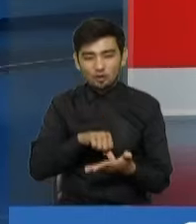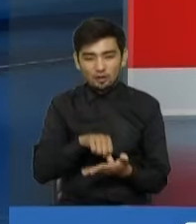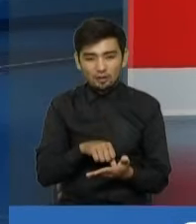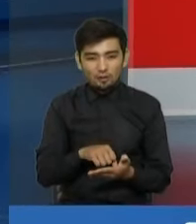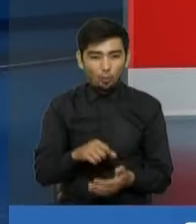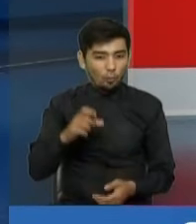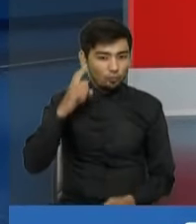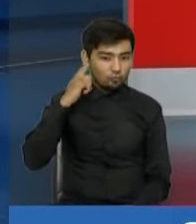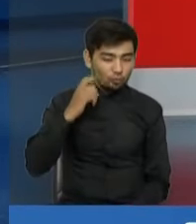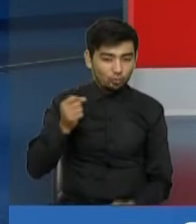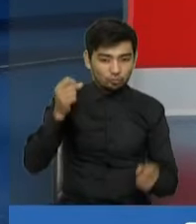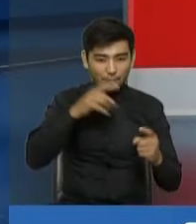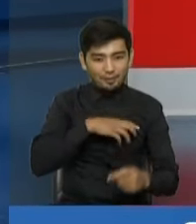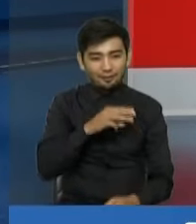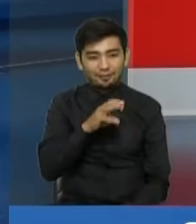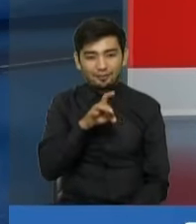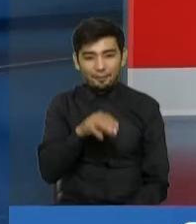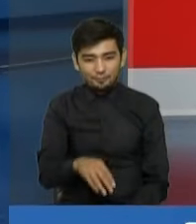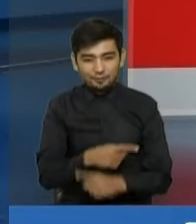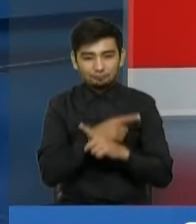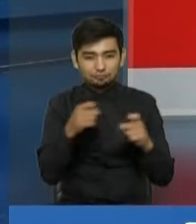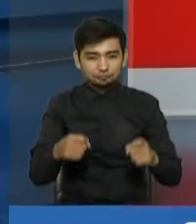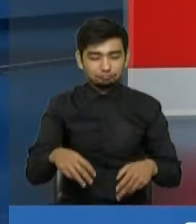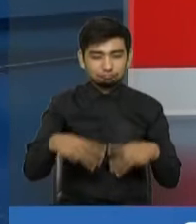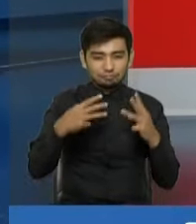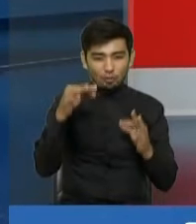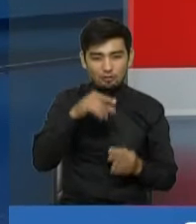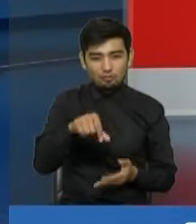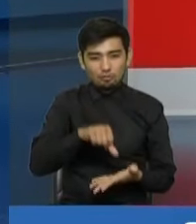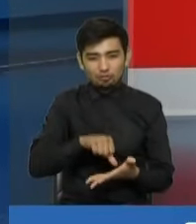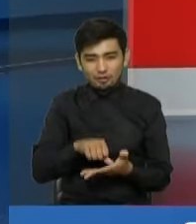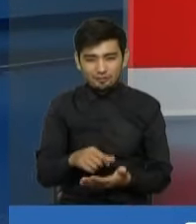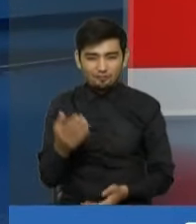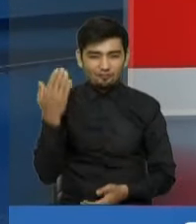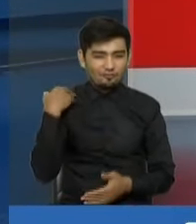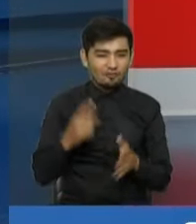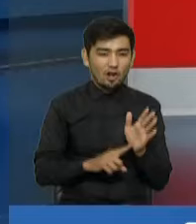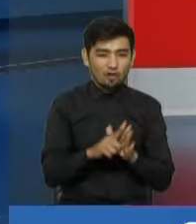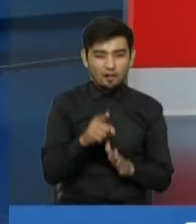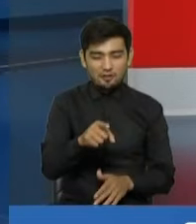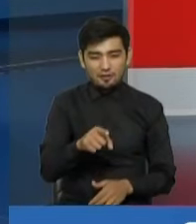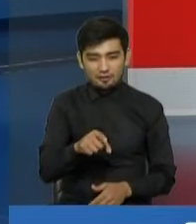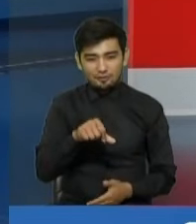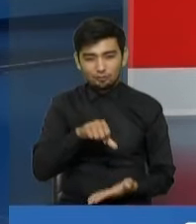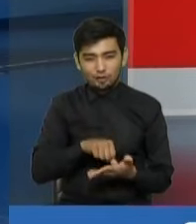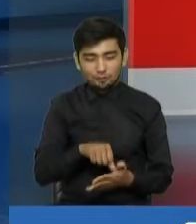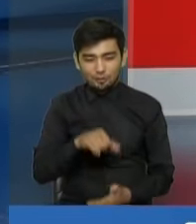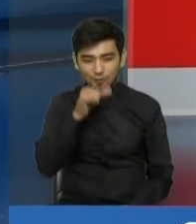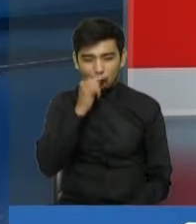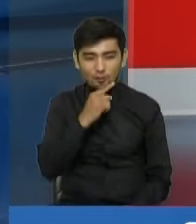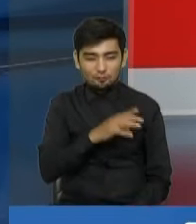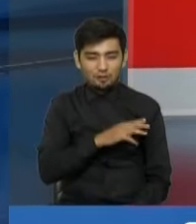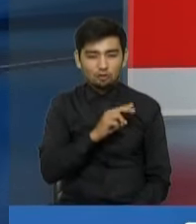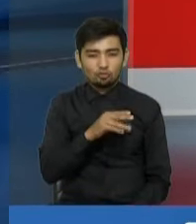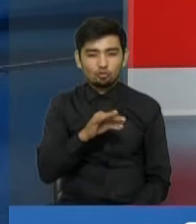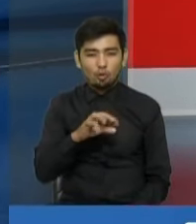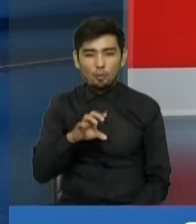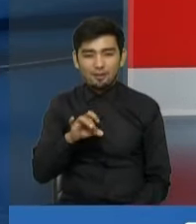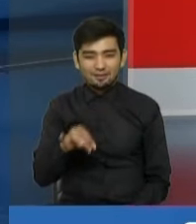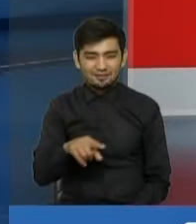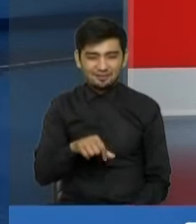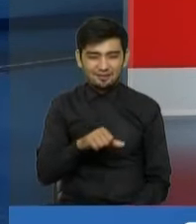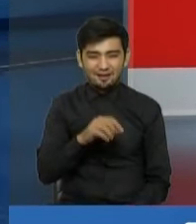Трамп социал желісінде ол сайлауға түсуге әу бастан лайық емес еді. Джо Байден АҚШ-тың ең нашар